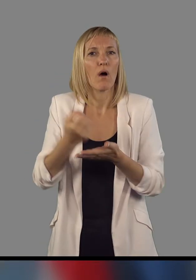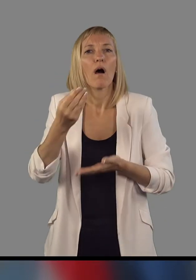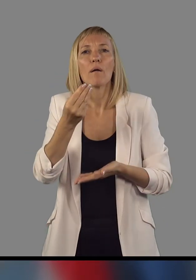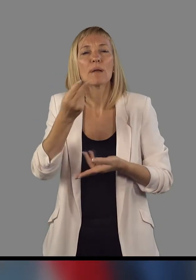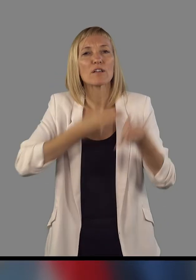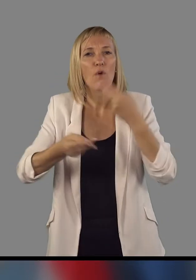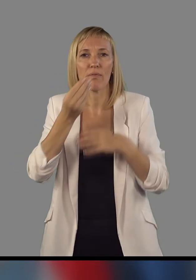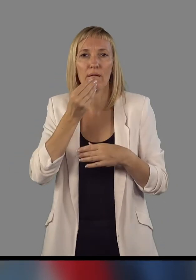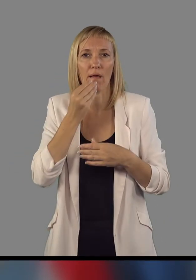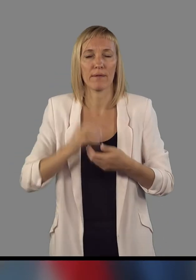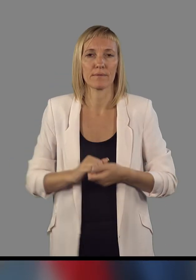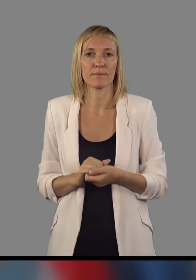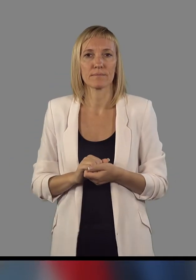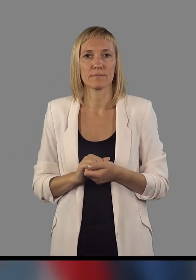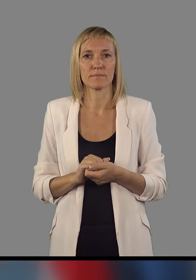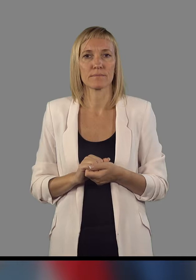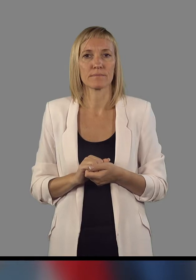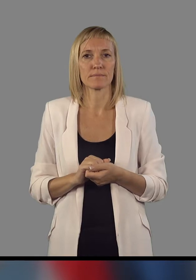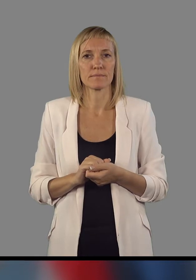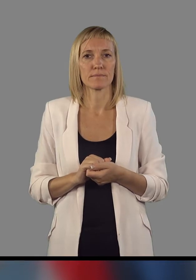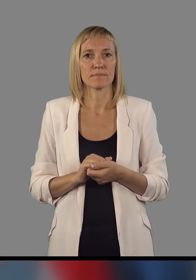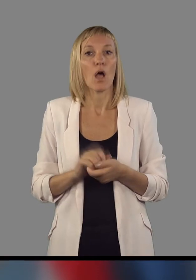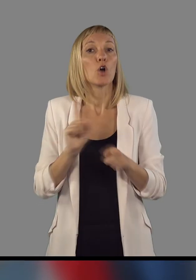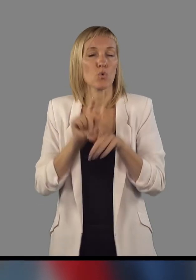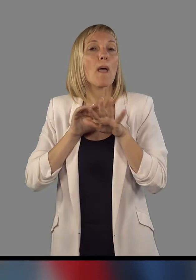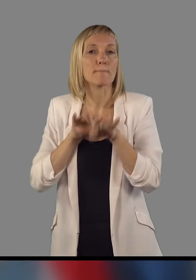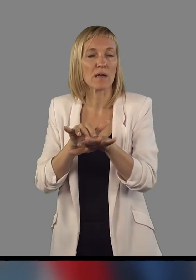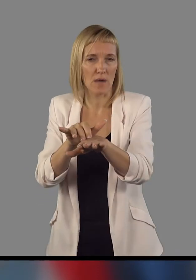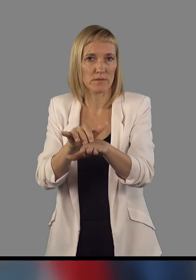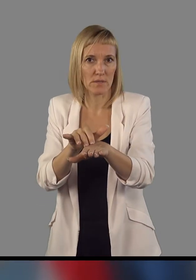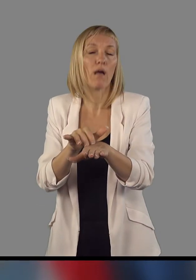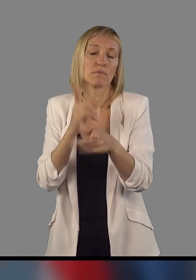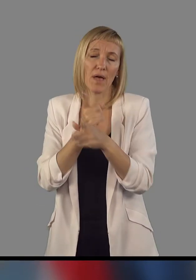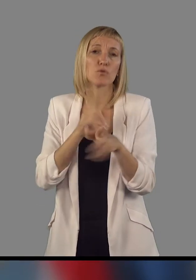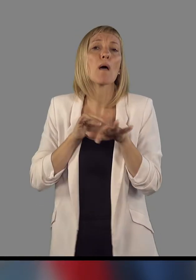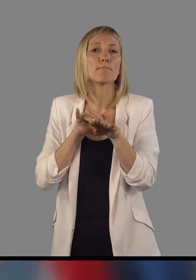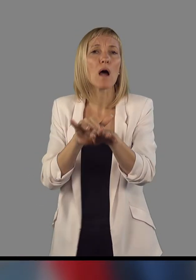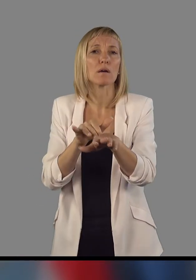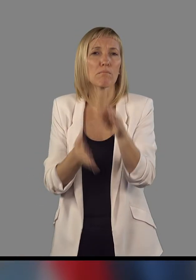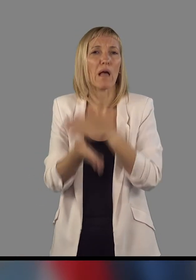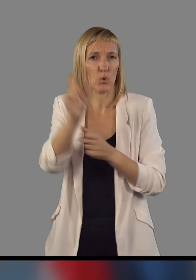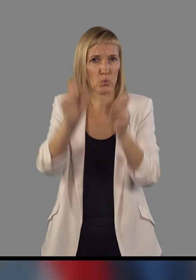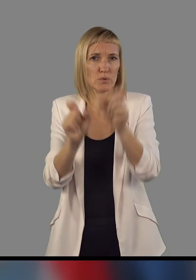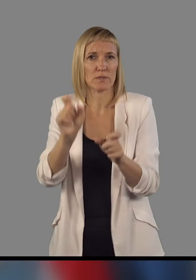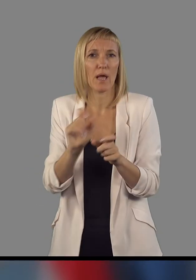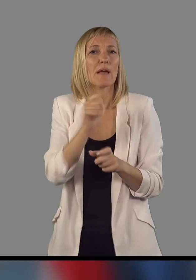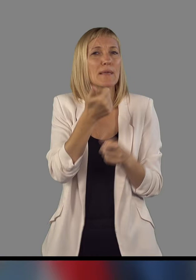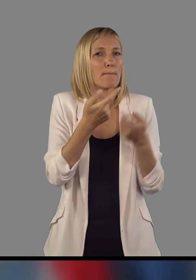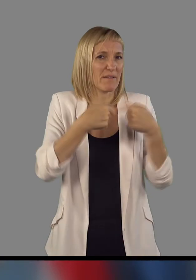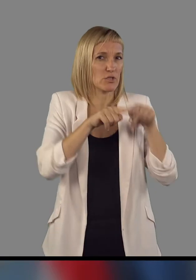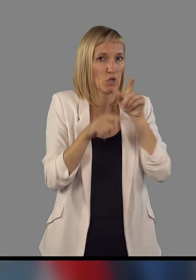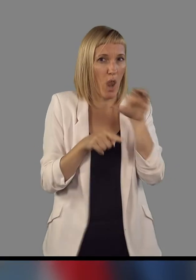trajnostnemu zagotavljanju oziroma proizvodnji hrane. Migracije? Migracije so